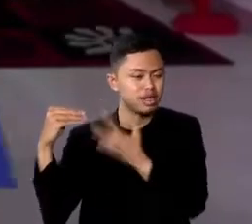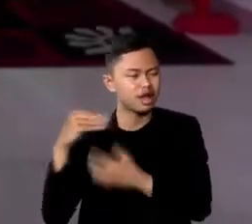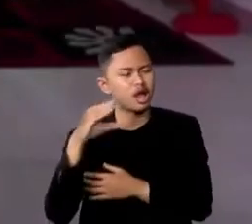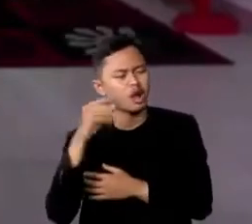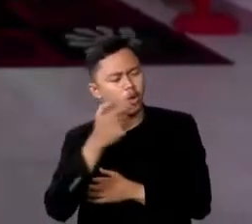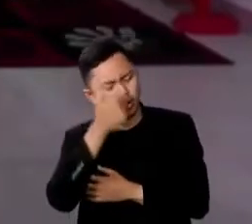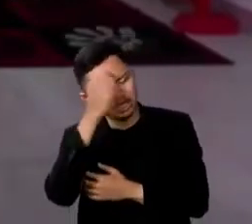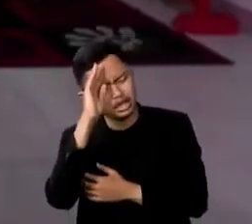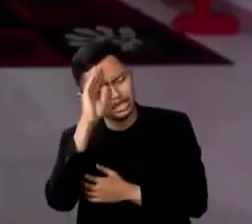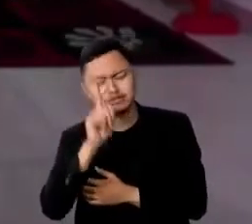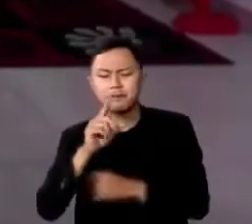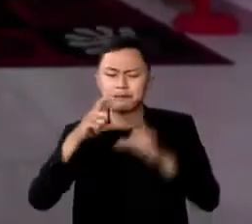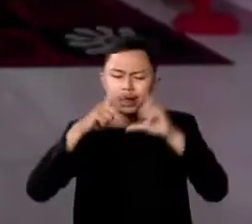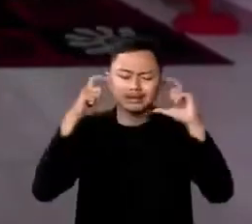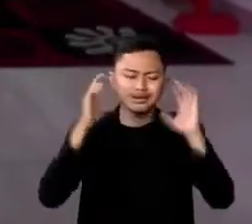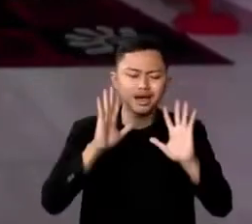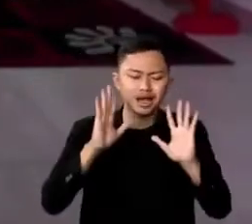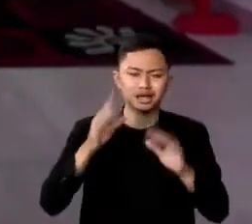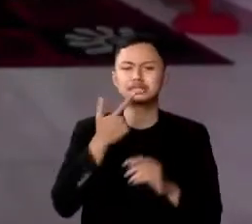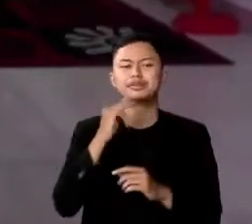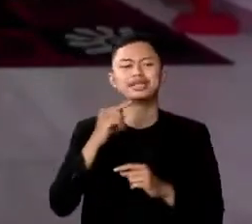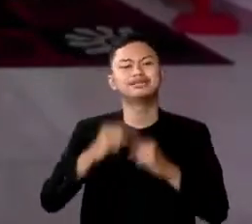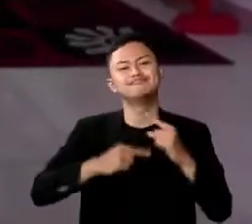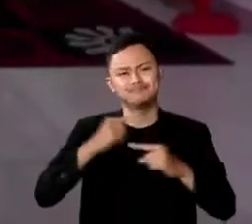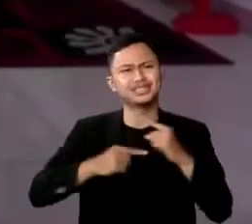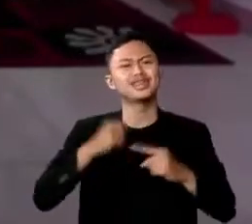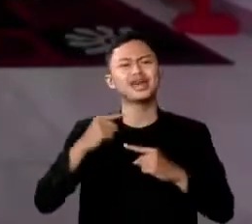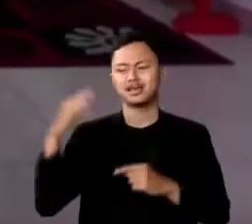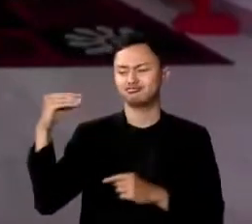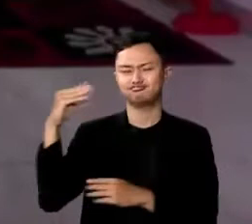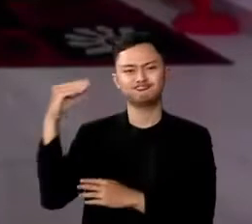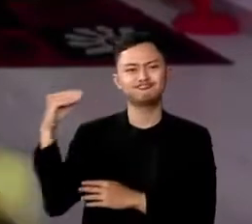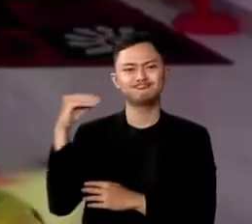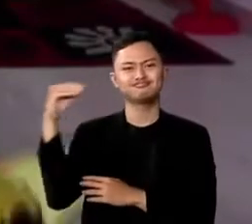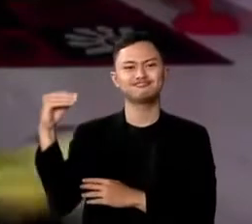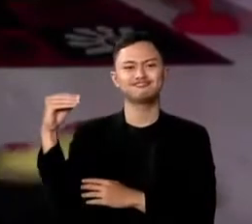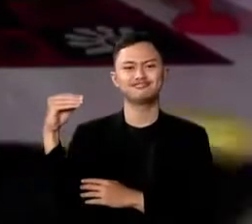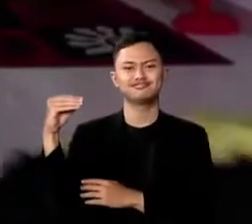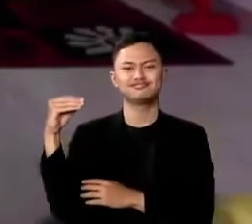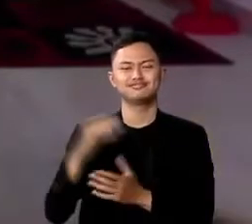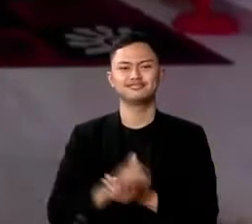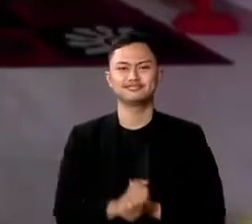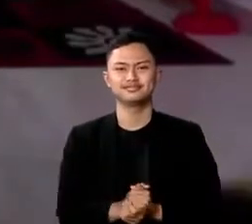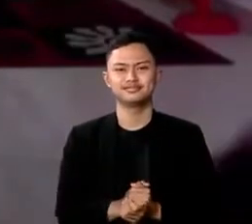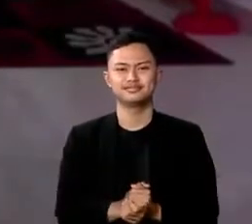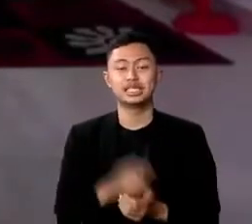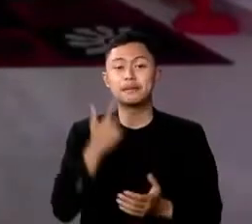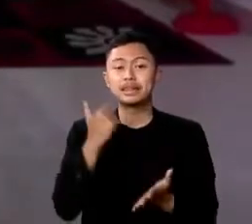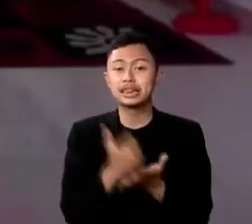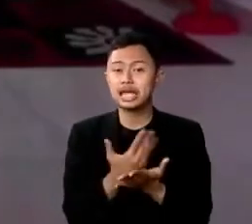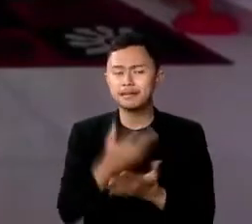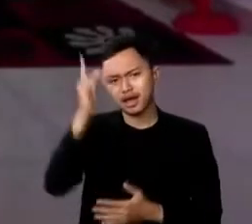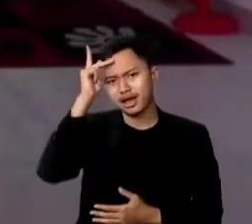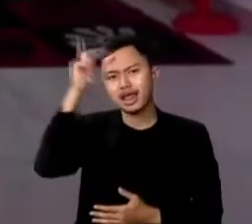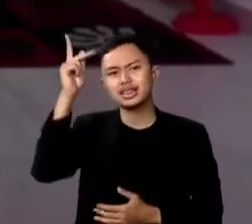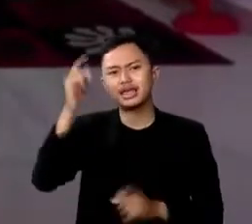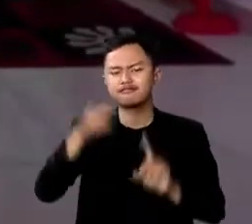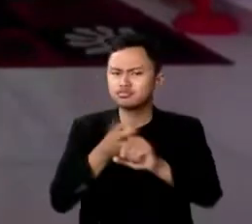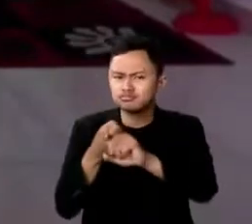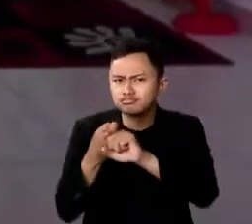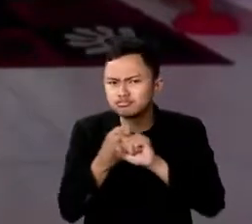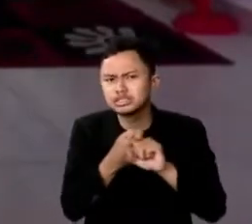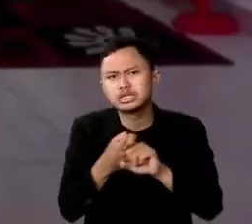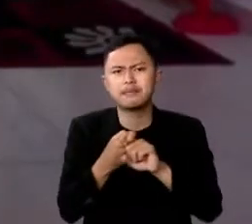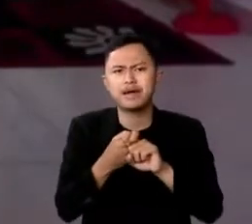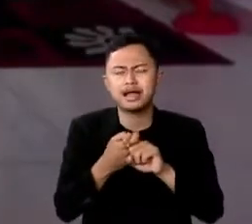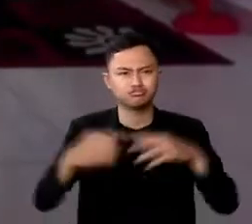nggak pakai masker oh nah sekarang yuk pakai masker yuk misalnya pendek kata tadi kreatif penuh persahabatan